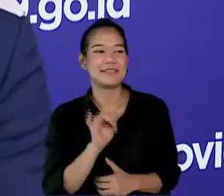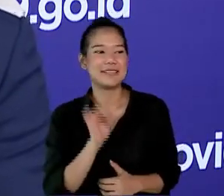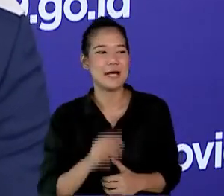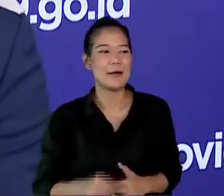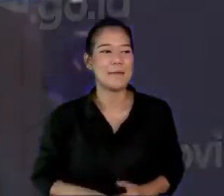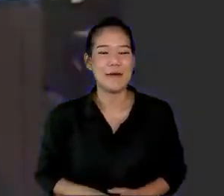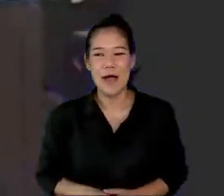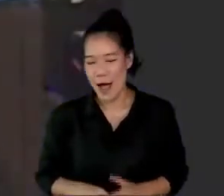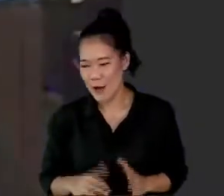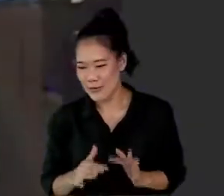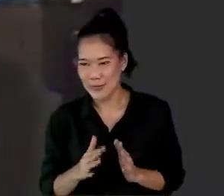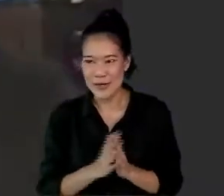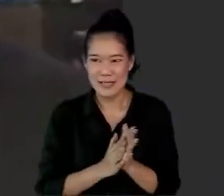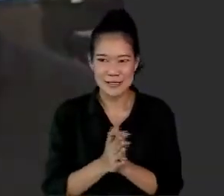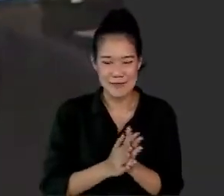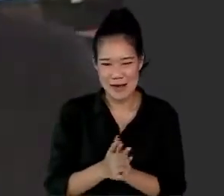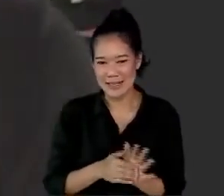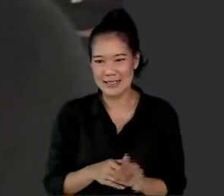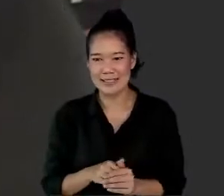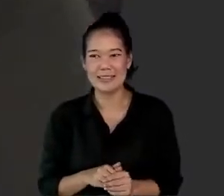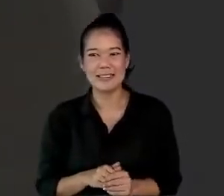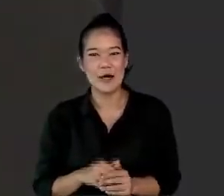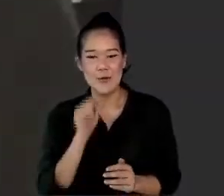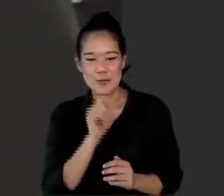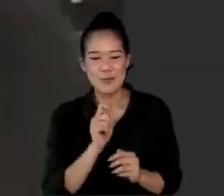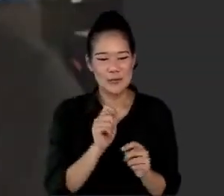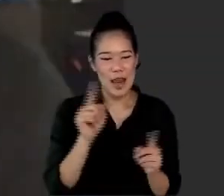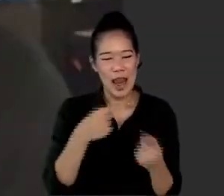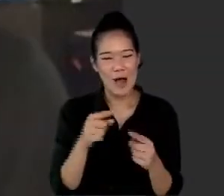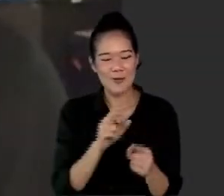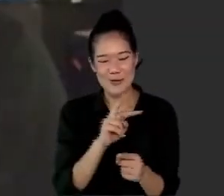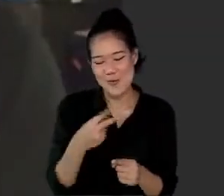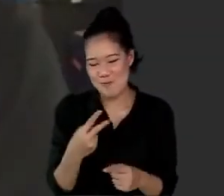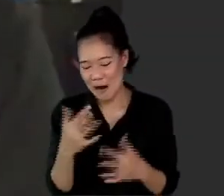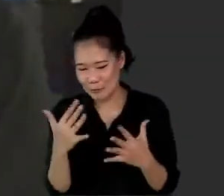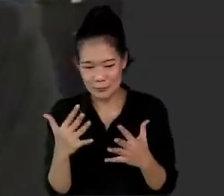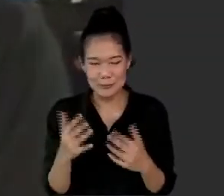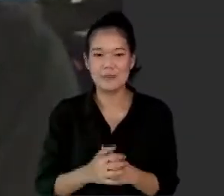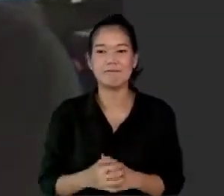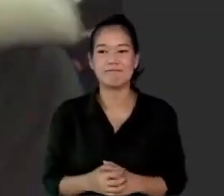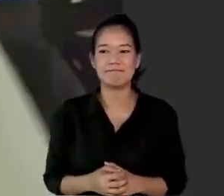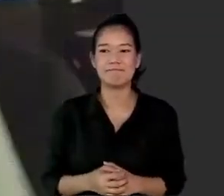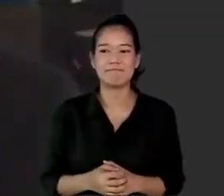juga ya, gimana Baby jagonya sebenarnya merubah lagu ya.